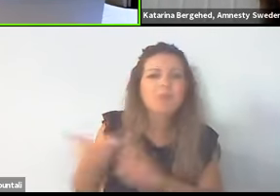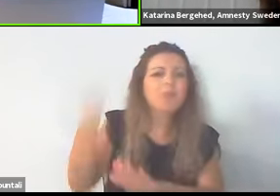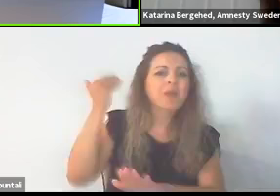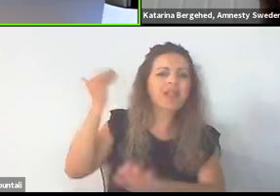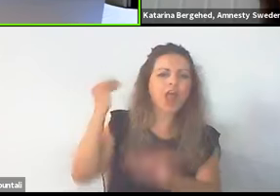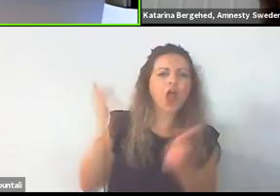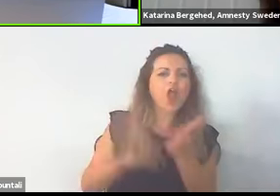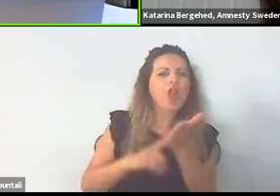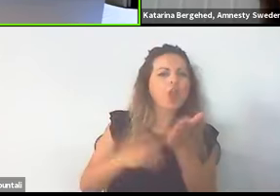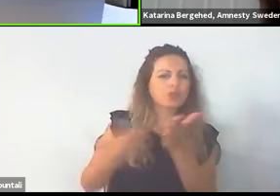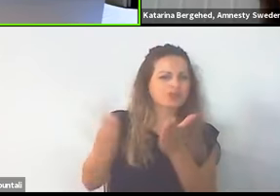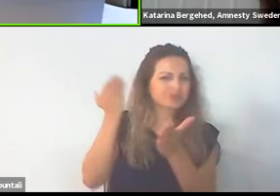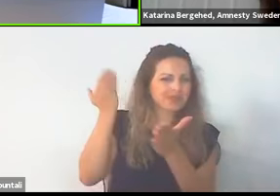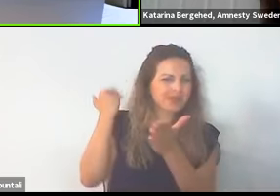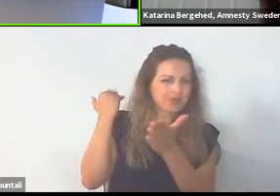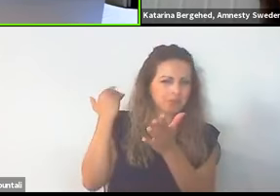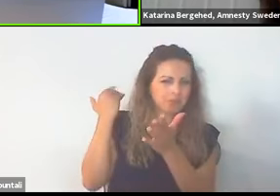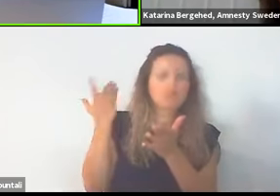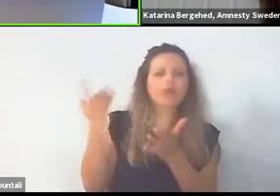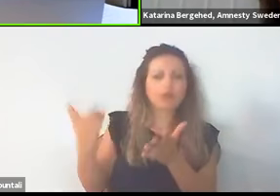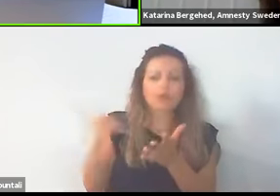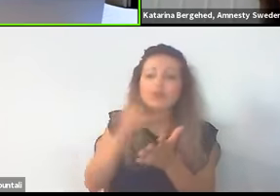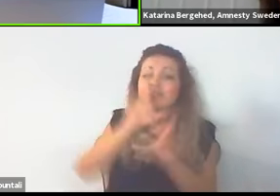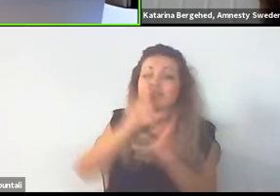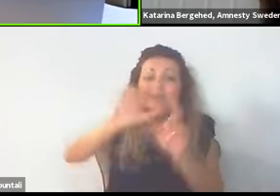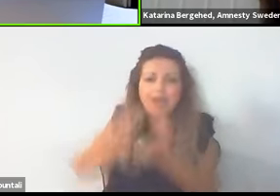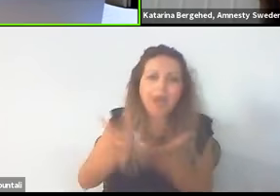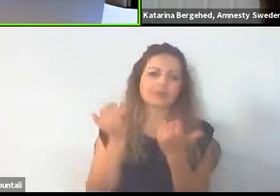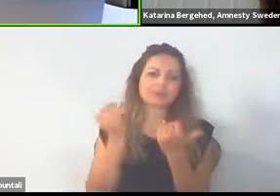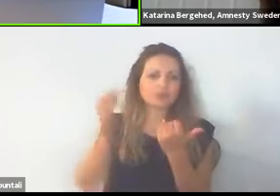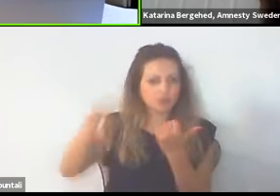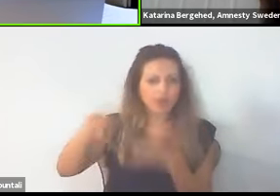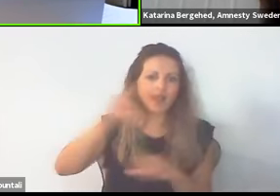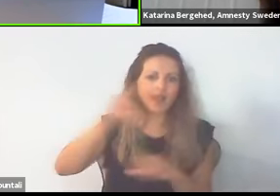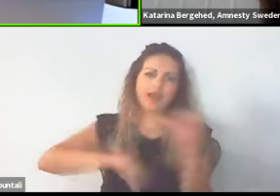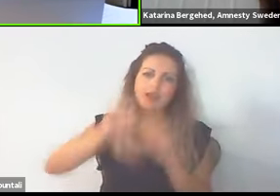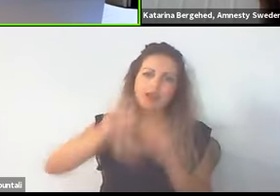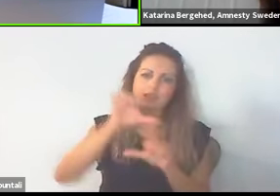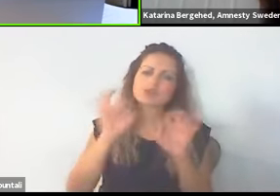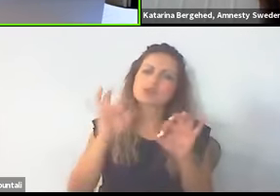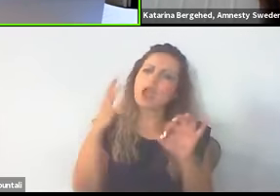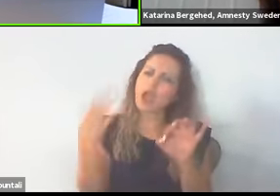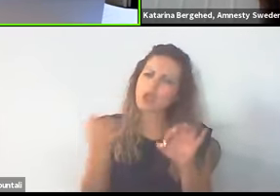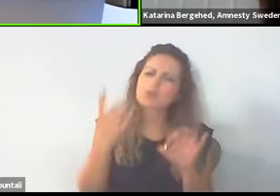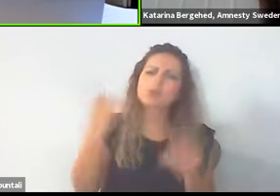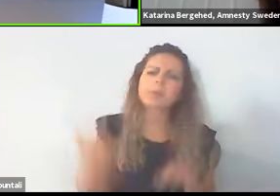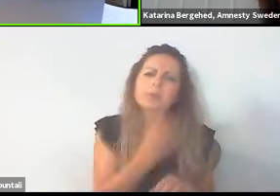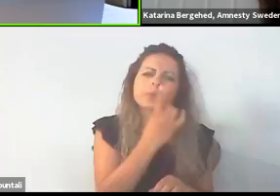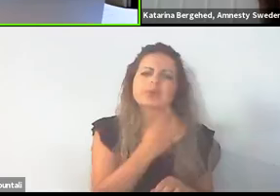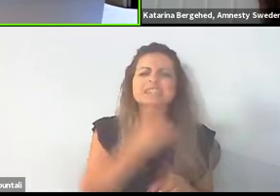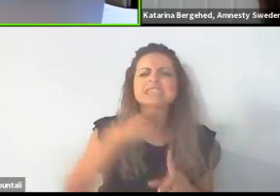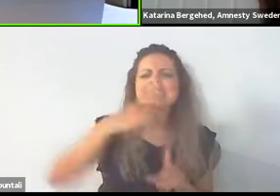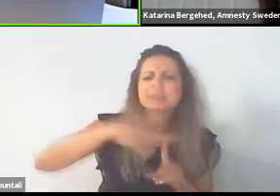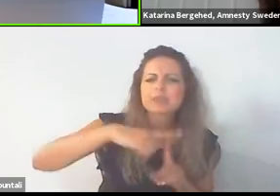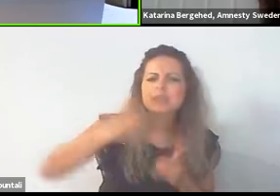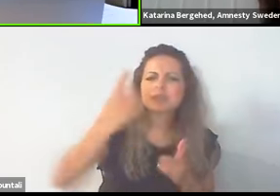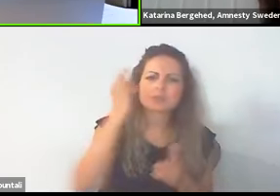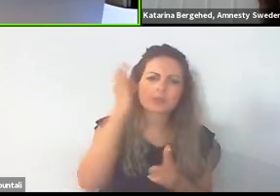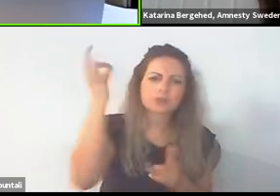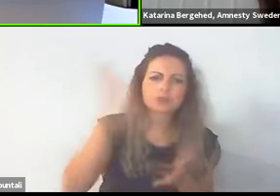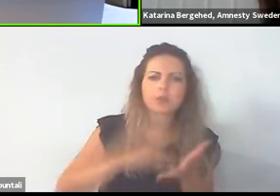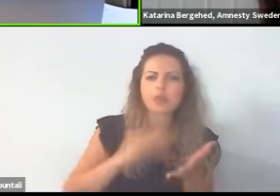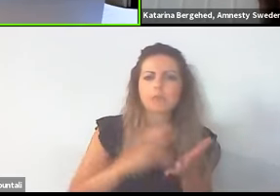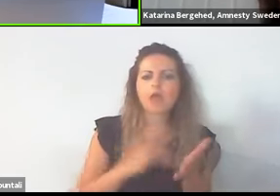θα διώκονταν και δεν διώκονταν. Έχουμε φυσικά και πιο κλασικές περιπτώσεις, όπως άνθρωποι οι οποίοι εκμεταλλεύονται